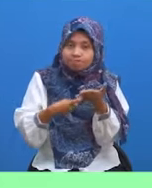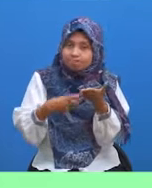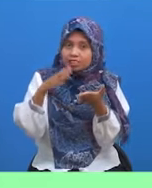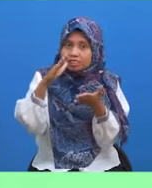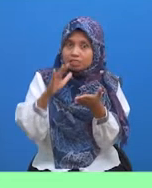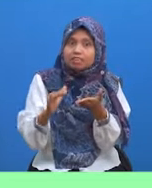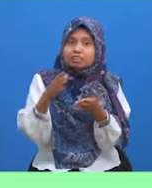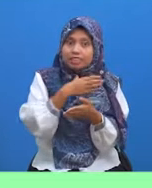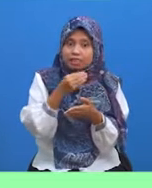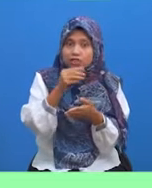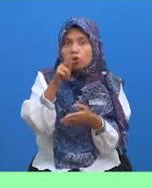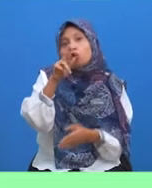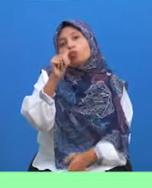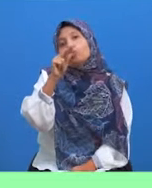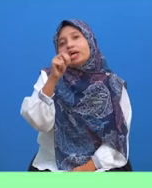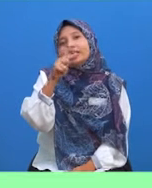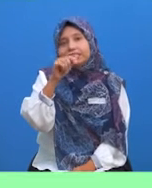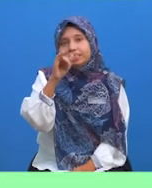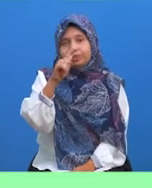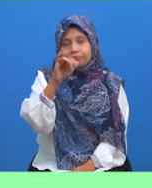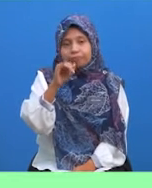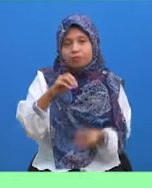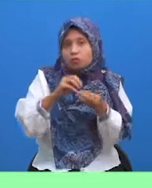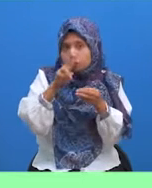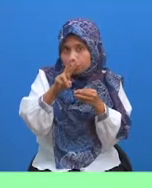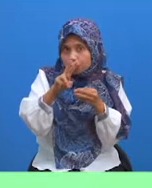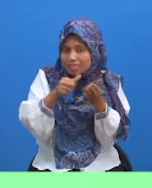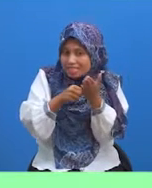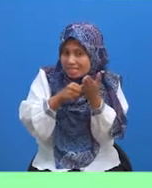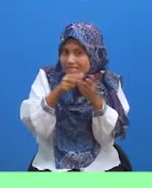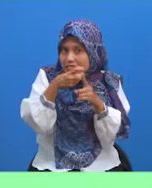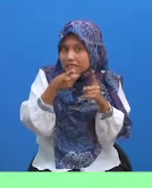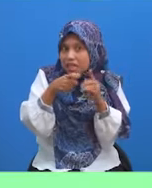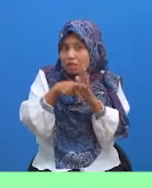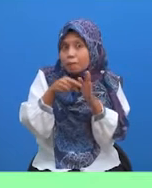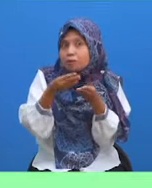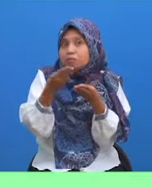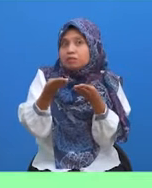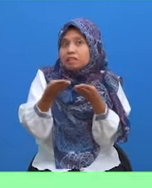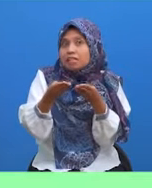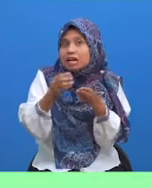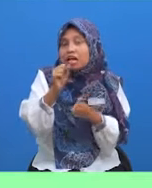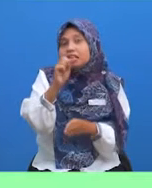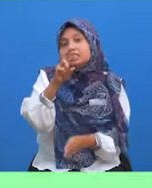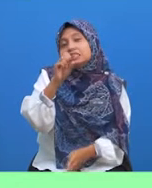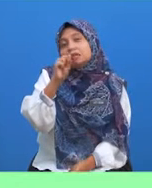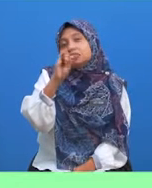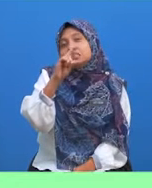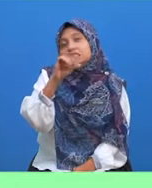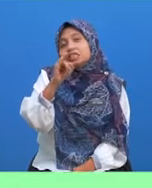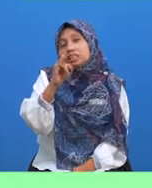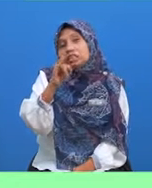yang kedua kesan daripada pemberian subsidi ke atas barang ajaib yaitu penambahan